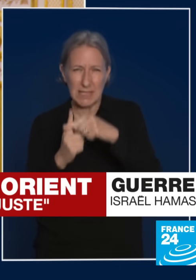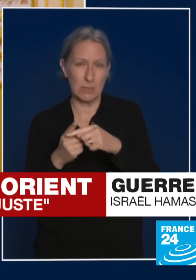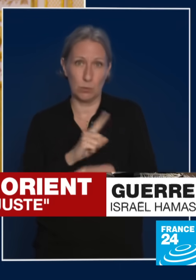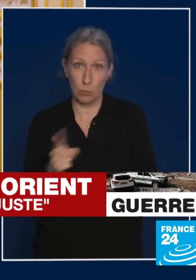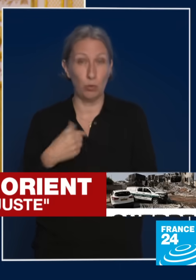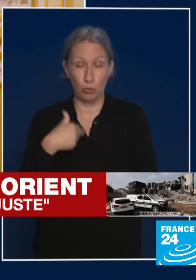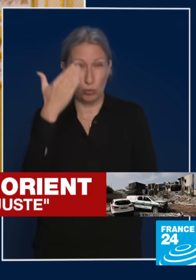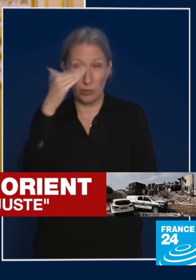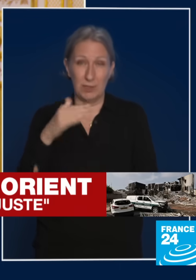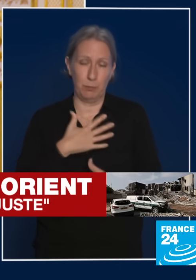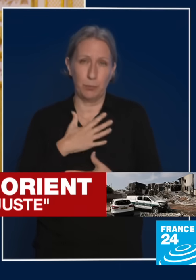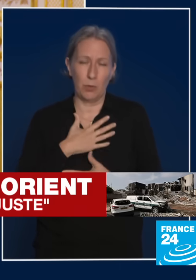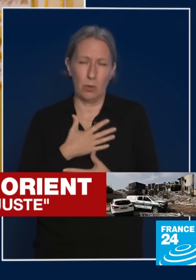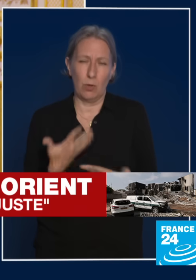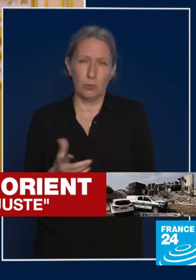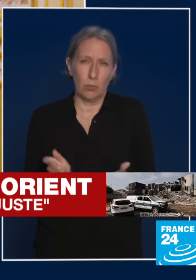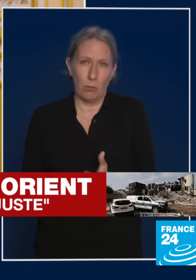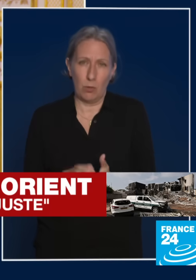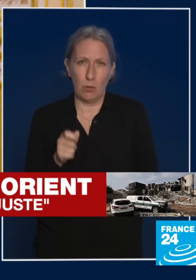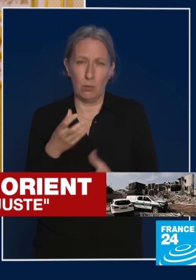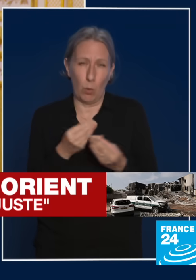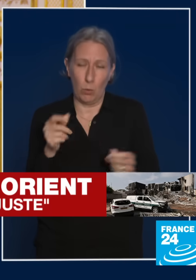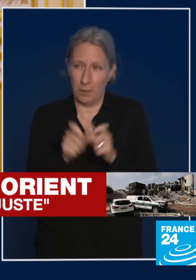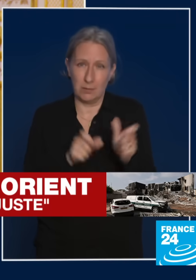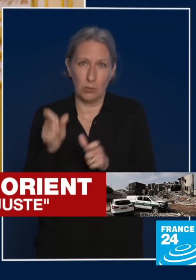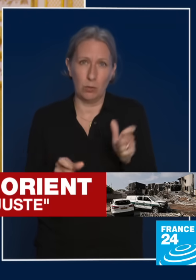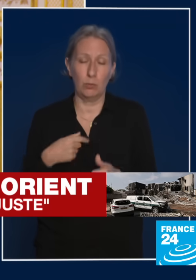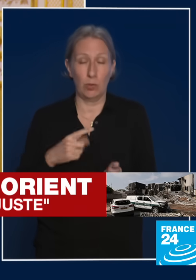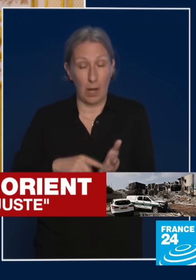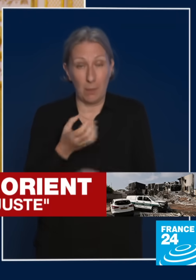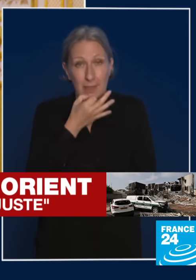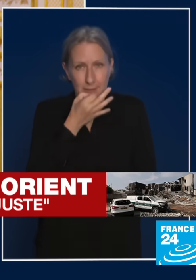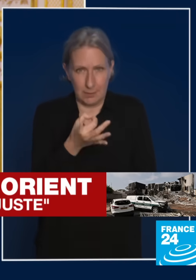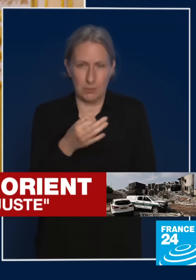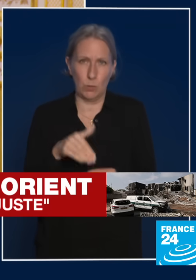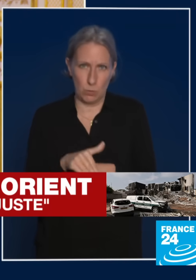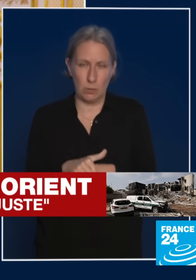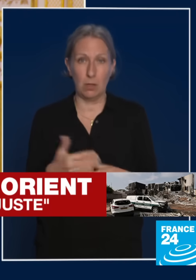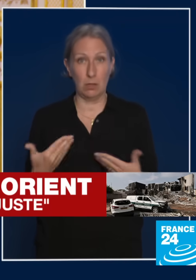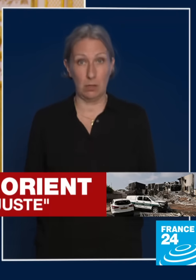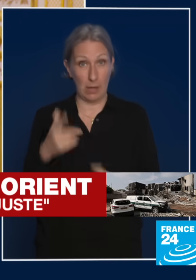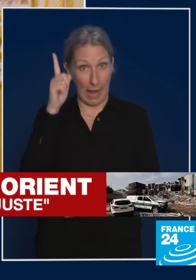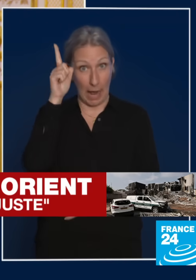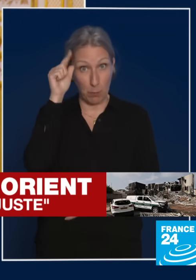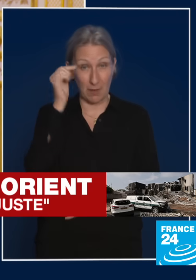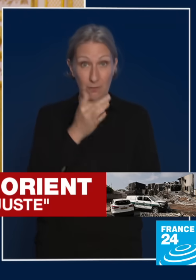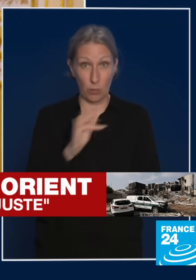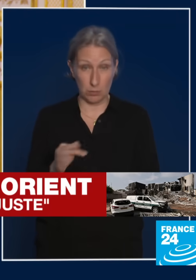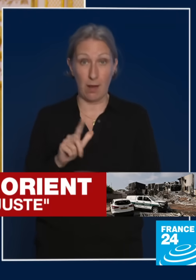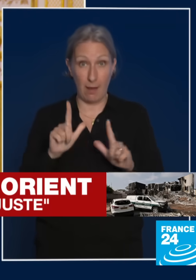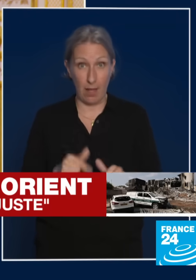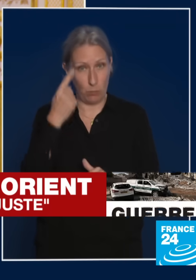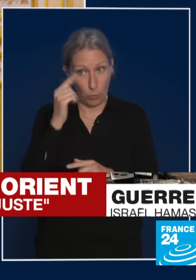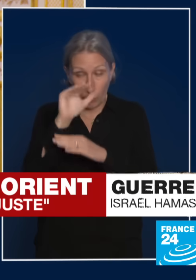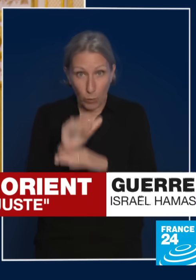parfois qu'il y a en ce moment même chez beaucoup d'entre vous et je veux le redire ce soir la République sera là pour vous protéger